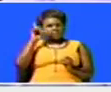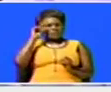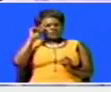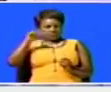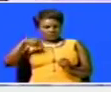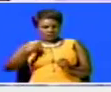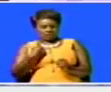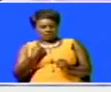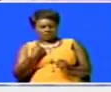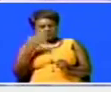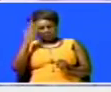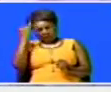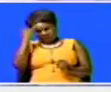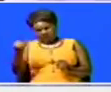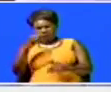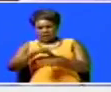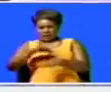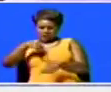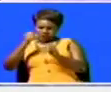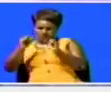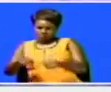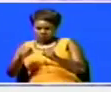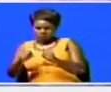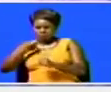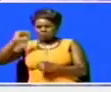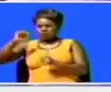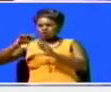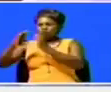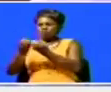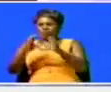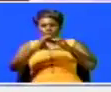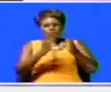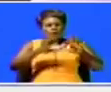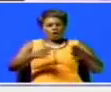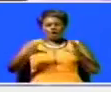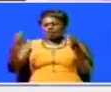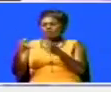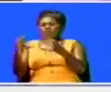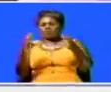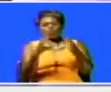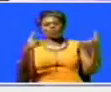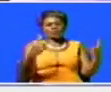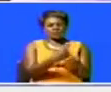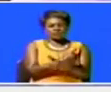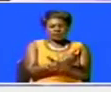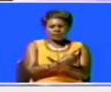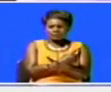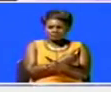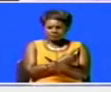tunaoipata. Inawezekana sisi kama vyama vya siasa au vikundi mbalimbali vya